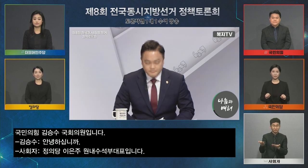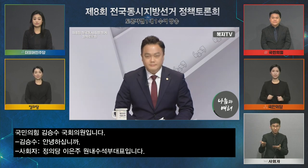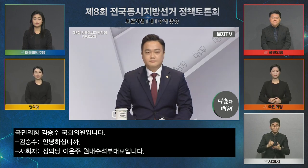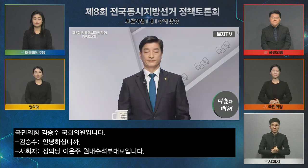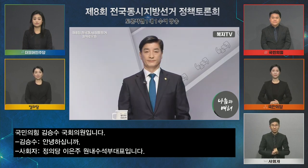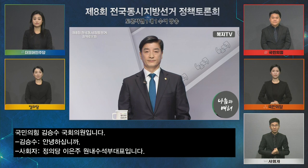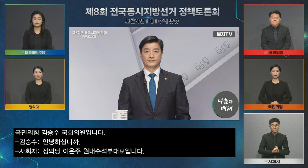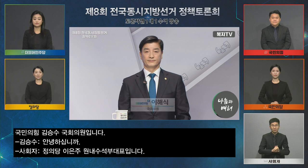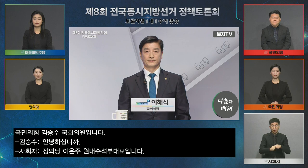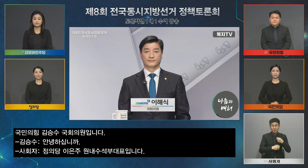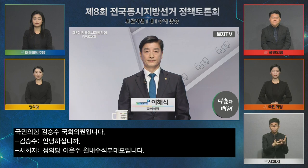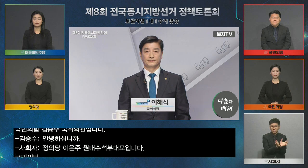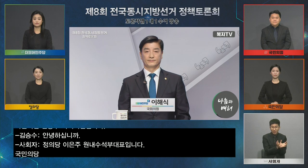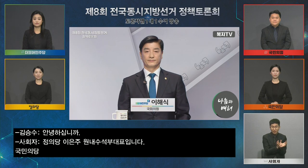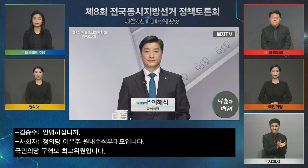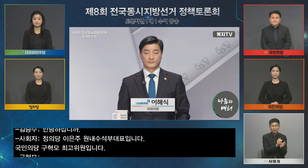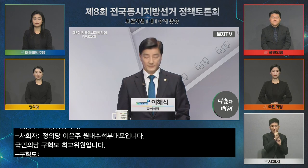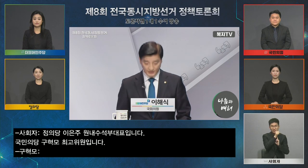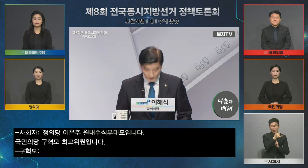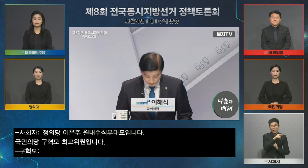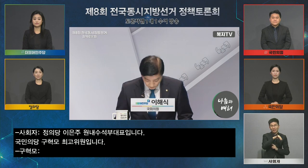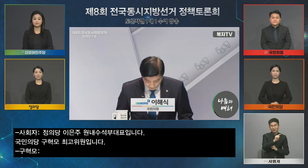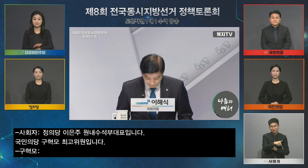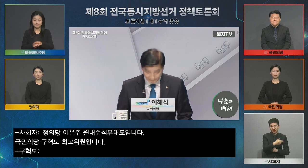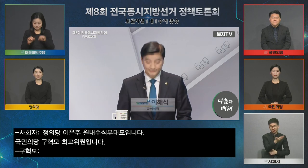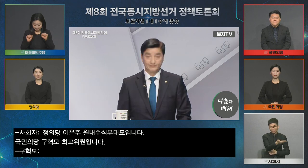더불어민주당 이해식 국회의원입니다.